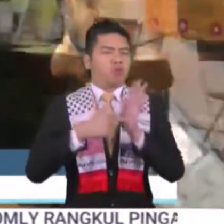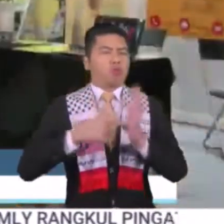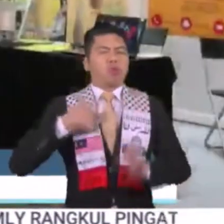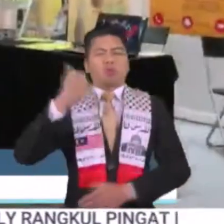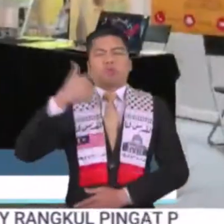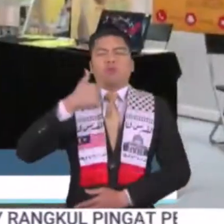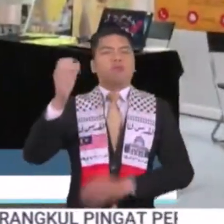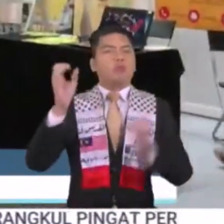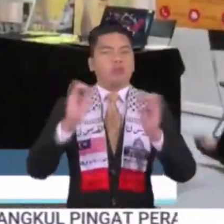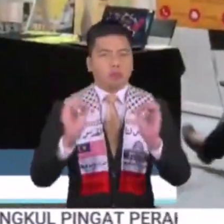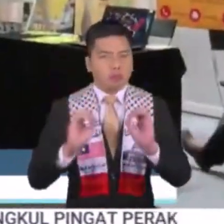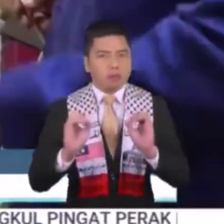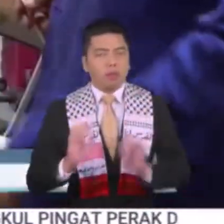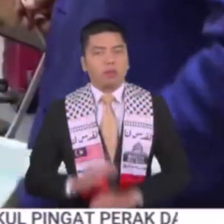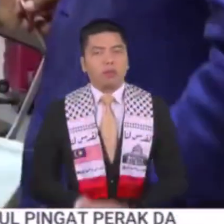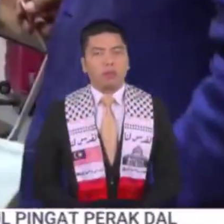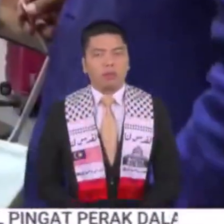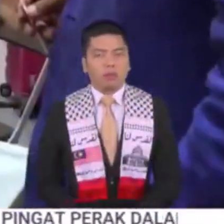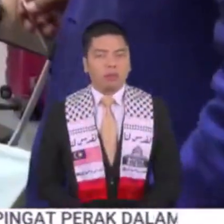masing-masing.